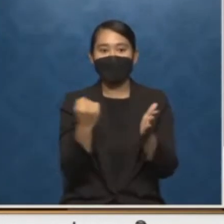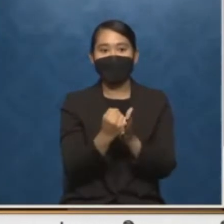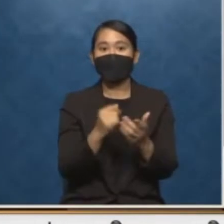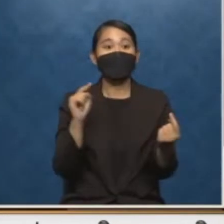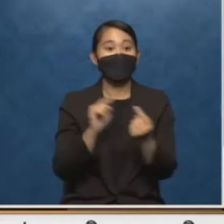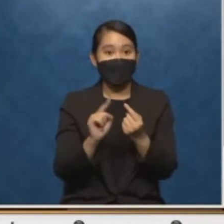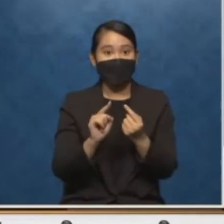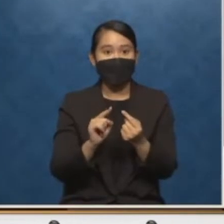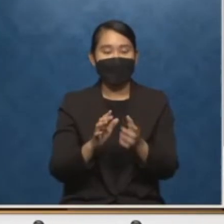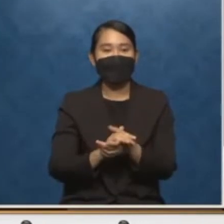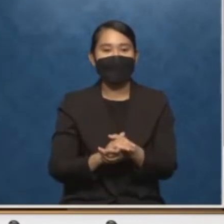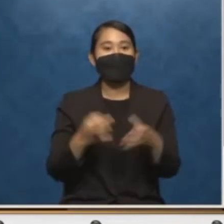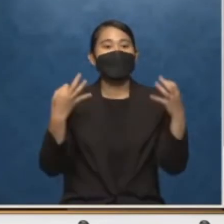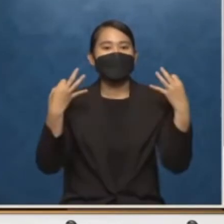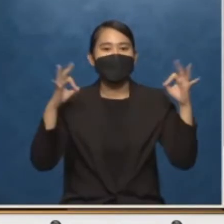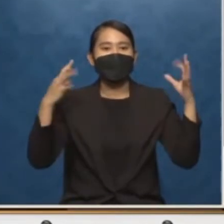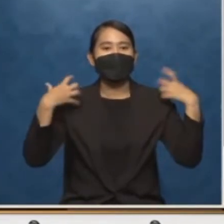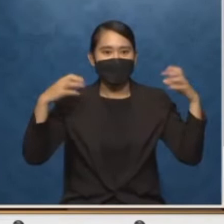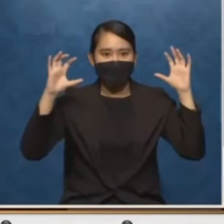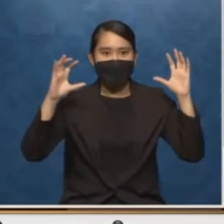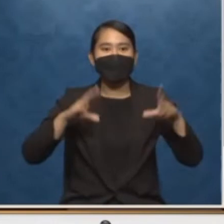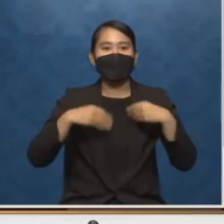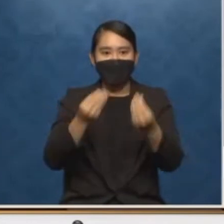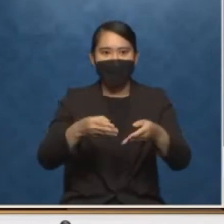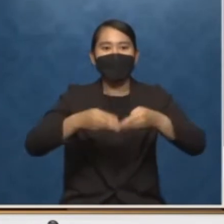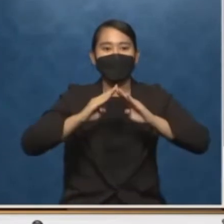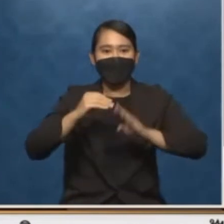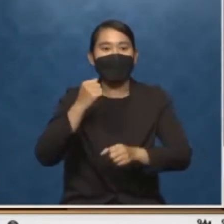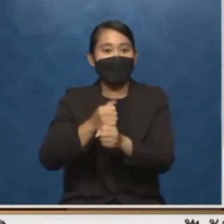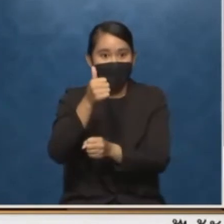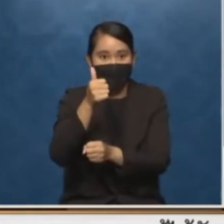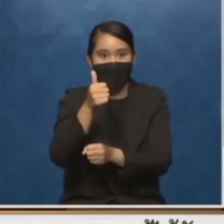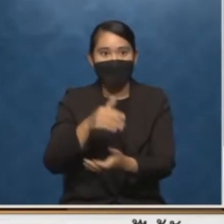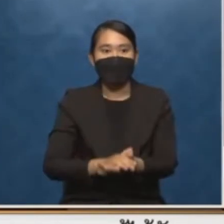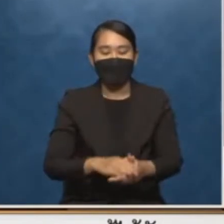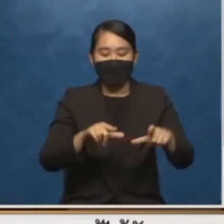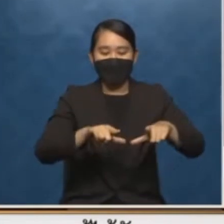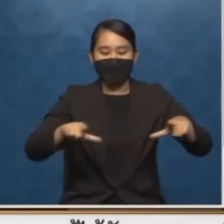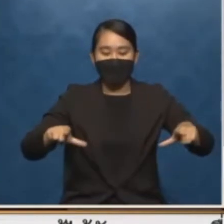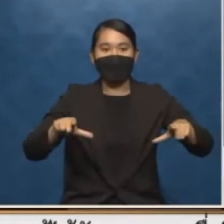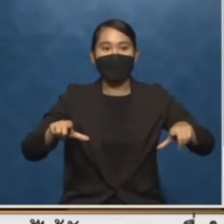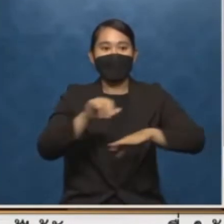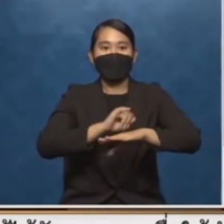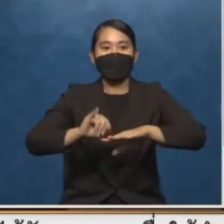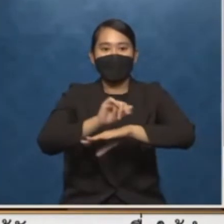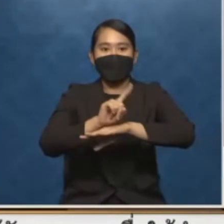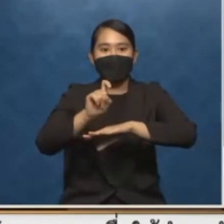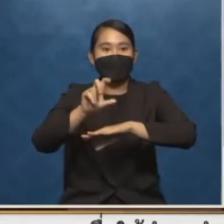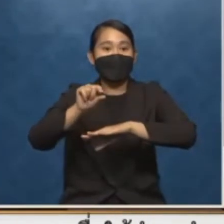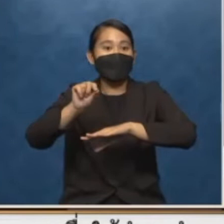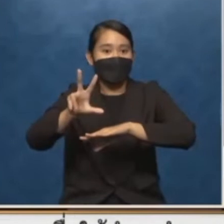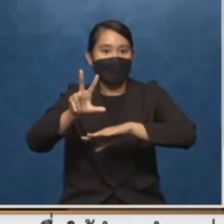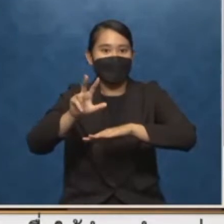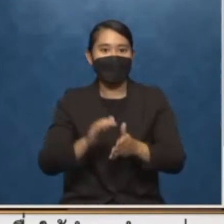ยกให้โรงเรียนอาชีวศึกษาได้เลยมีอยู่แล้ว120กว่าไร่อ่ะ123ไร่อยู่บน